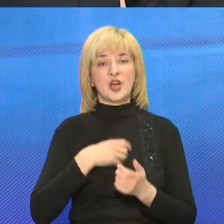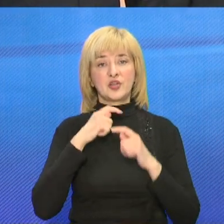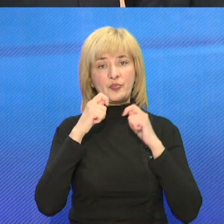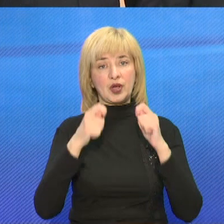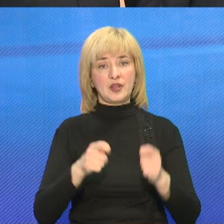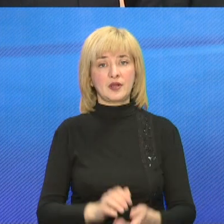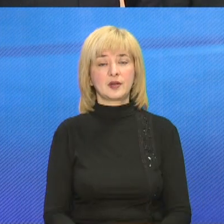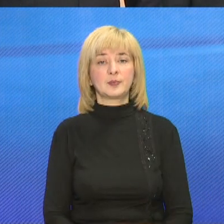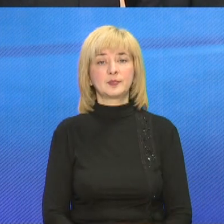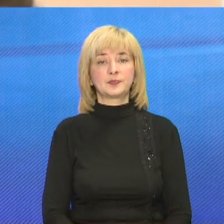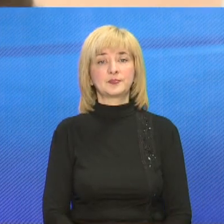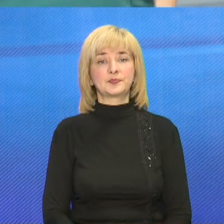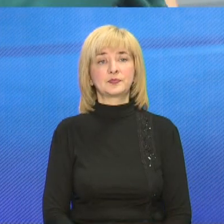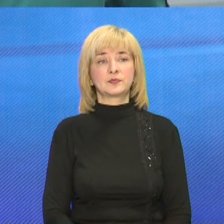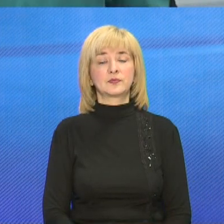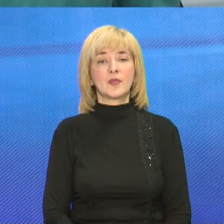Сапеги.